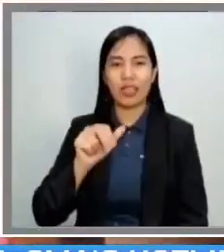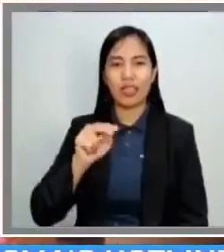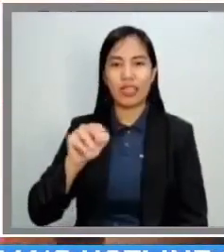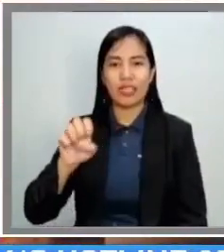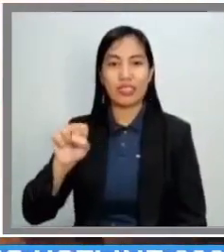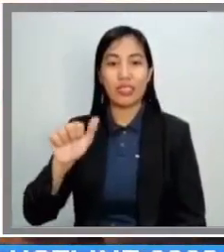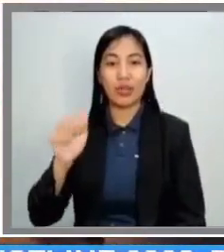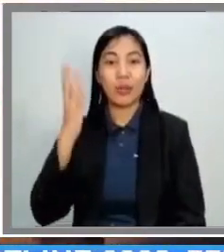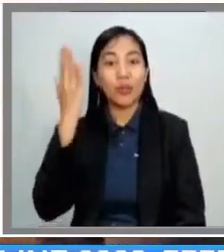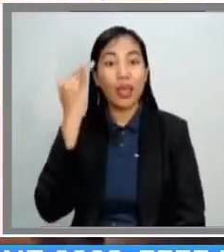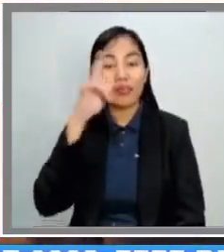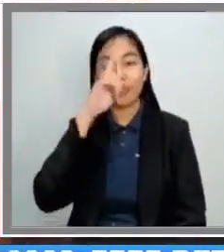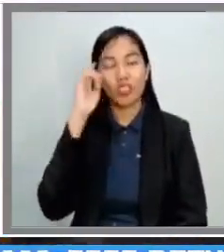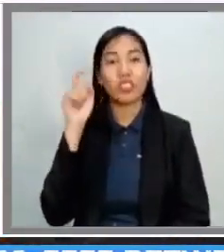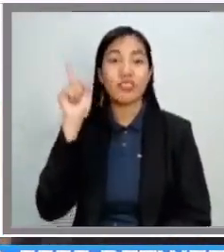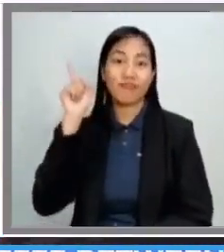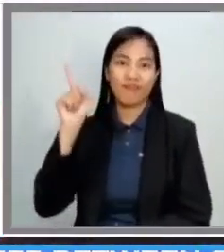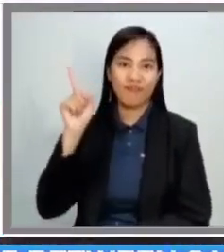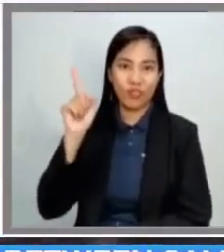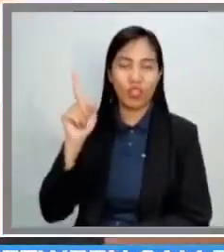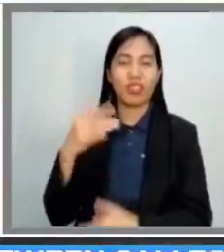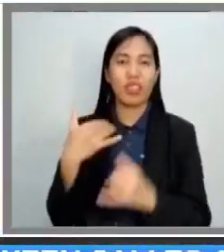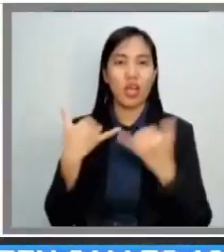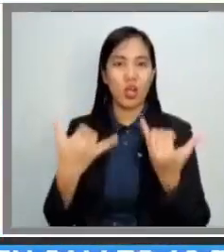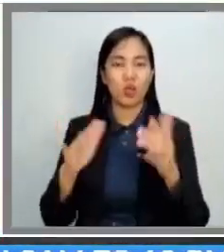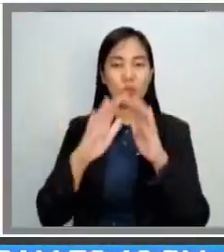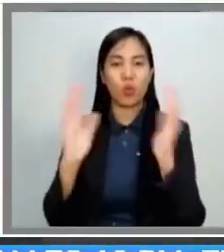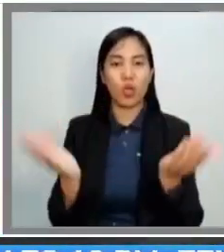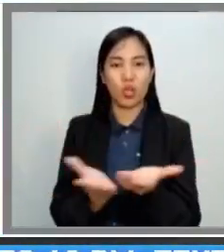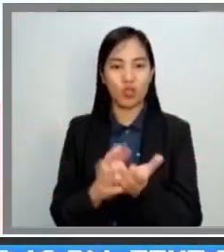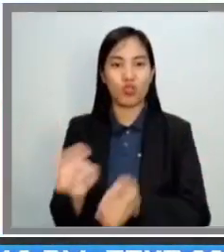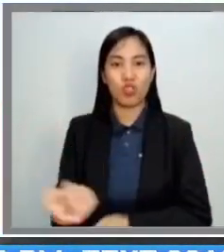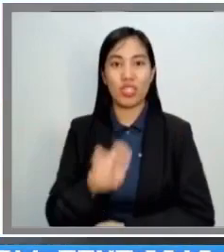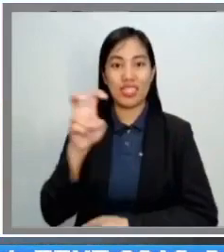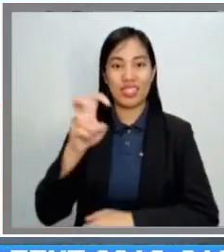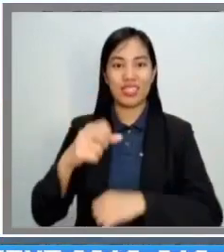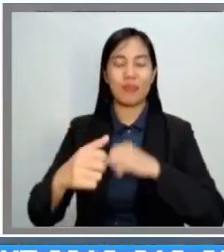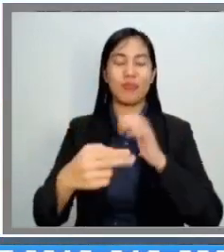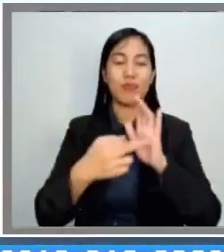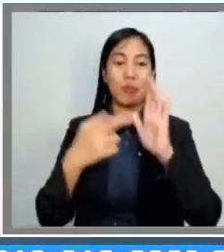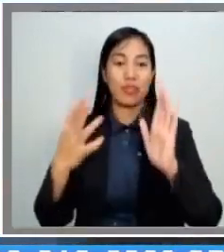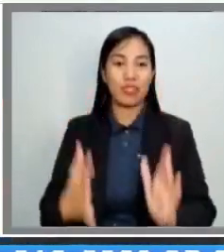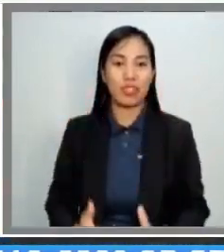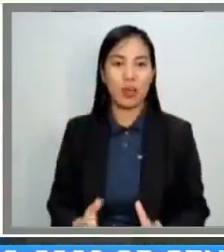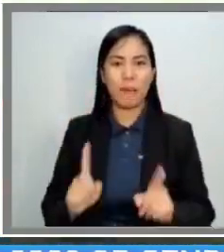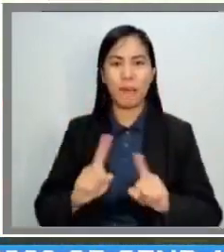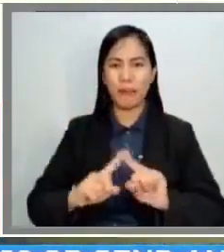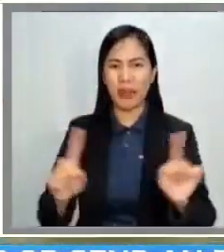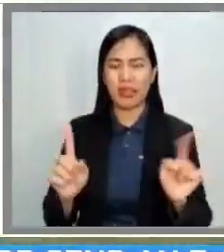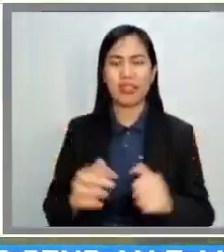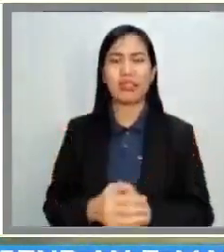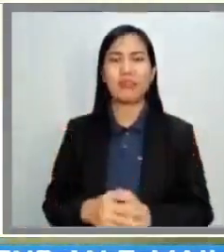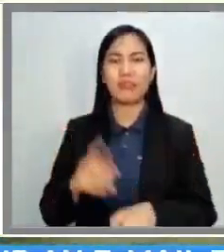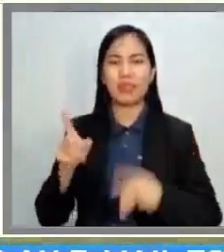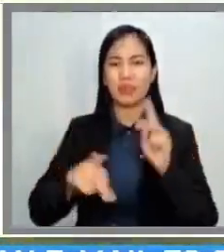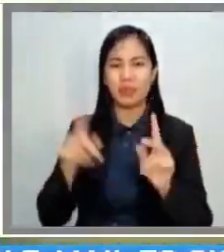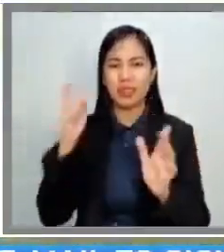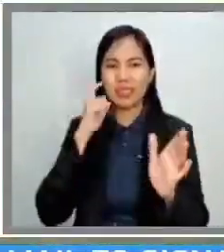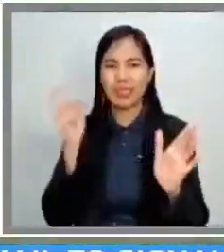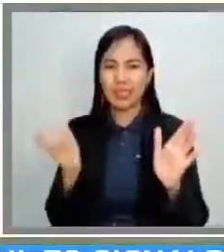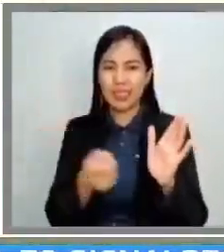Global Tourism Ambassador ng Pilipinas. Pero napansin ng netizens sa ilang videos na hirap siyang i-pronounce